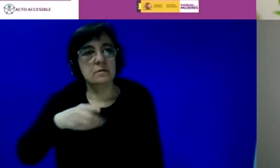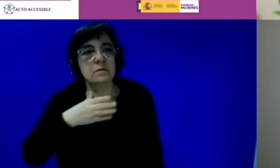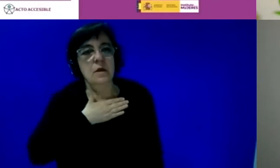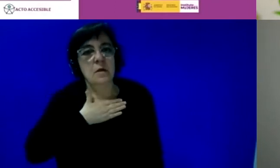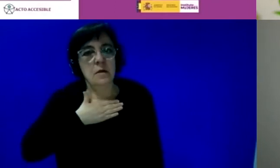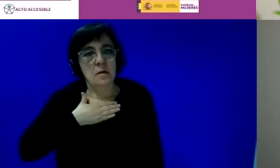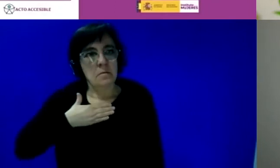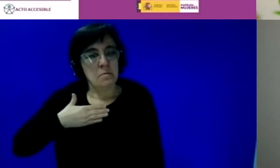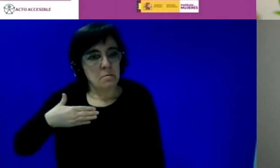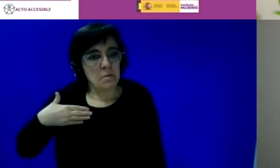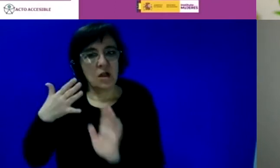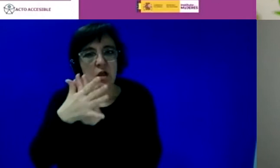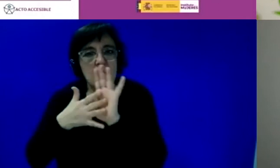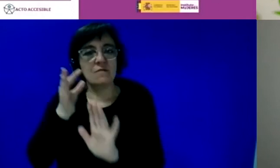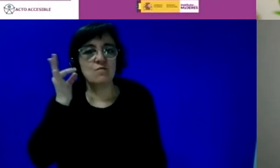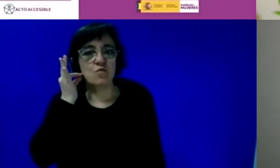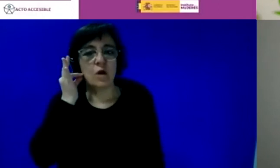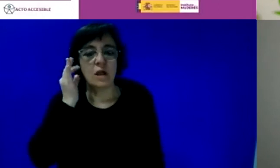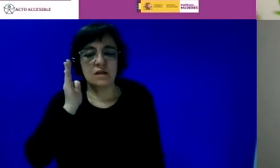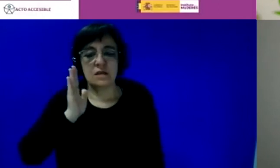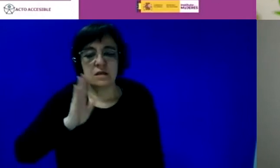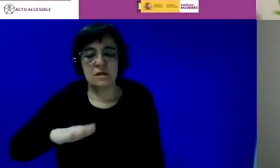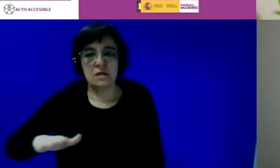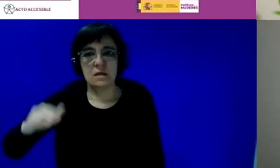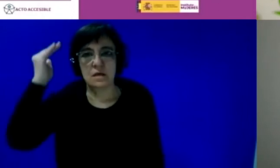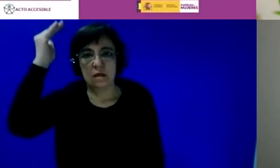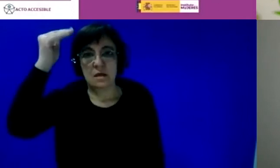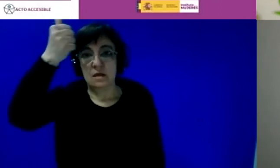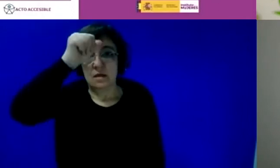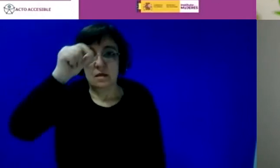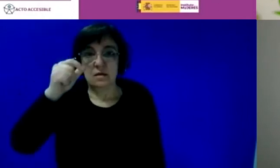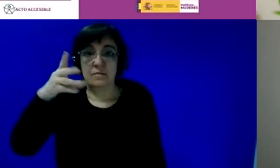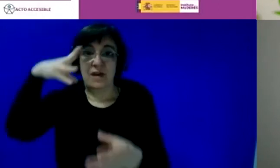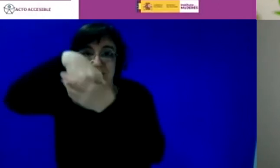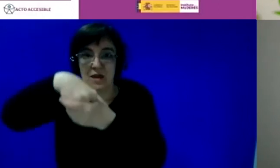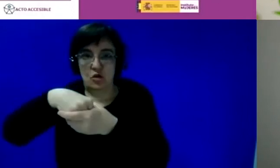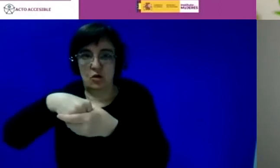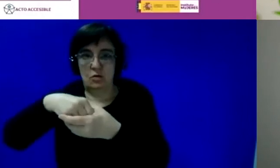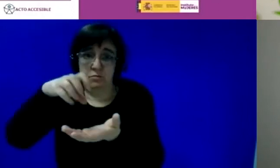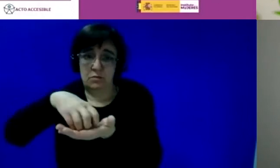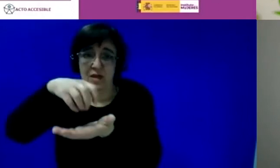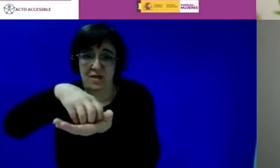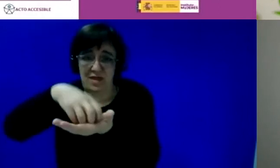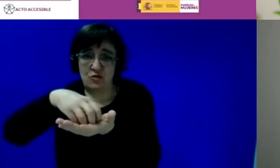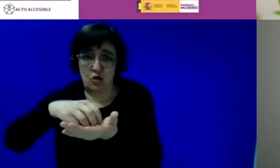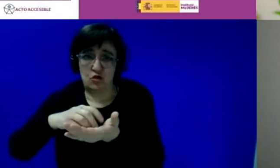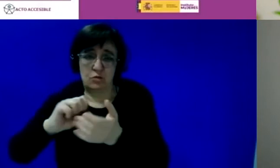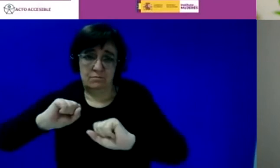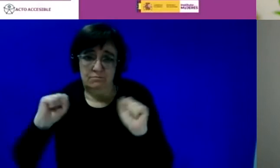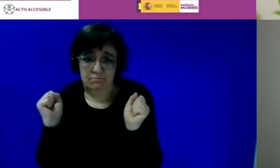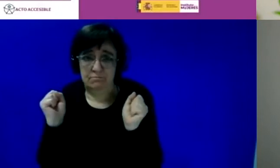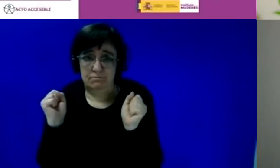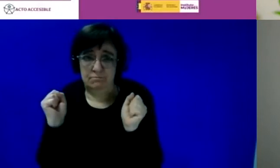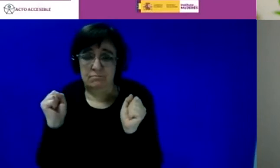institutional settings. Говорю вам чесно і відверто, ваші країни уже не можуть, ми це офіційно знаємо